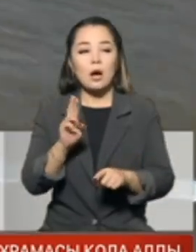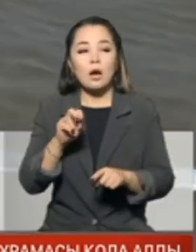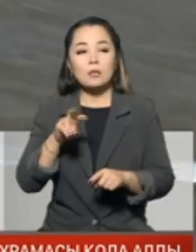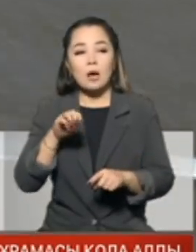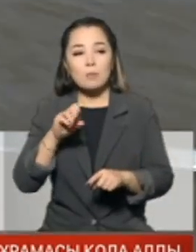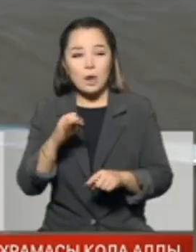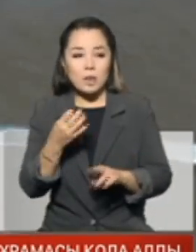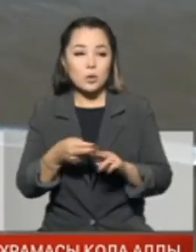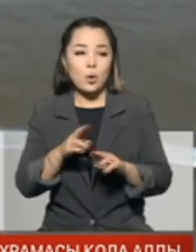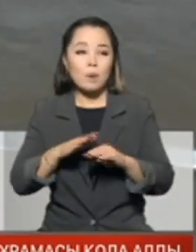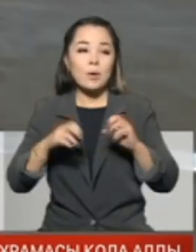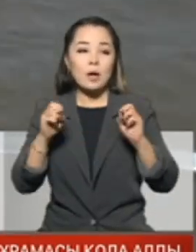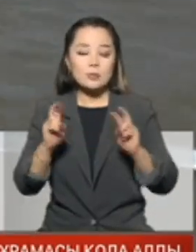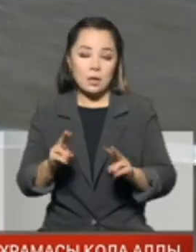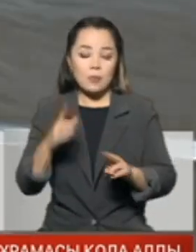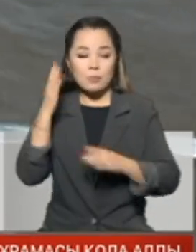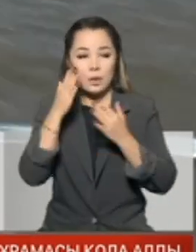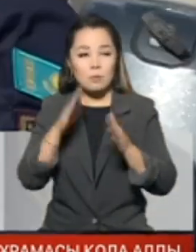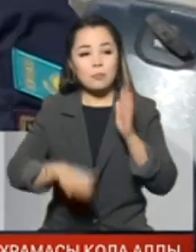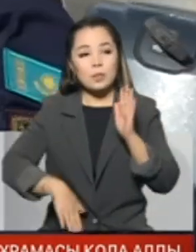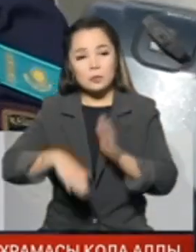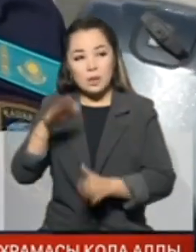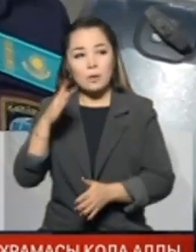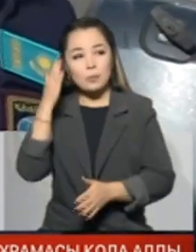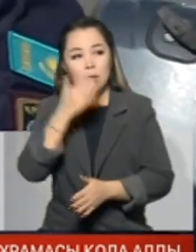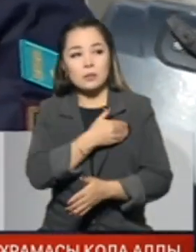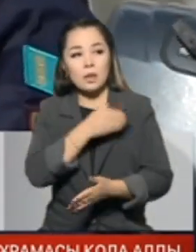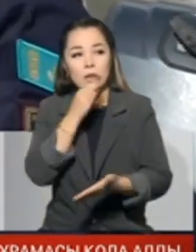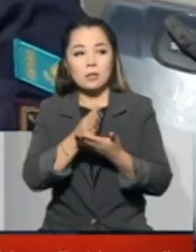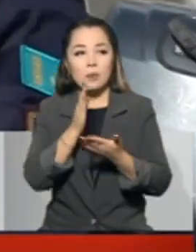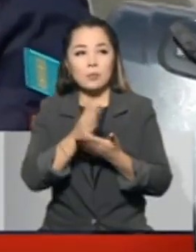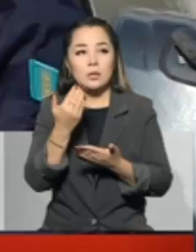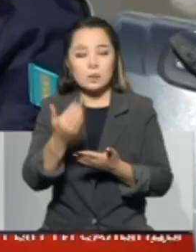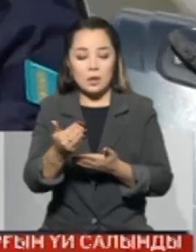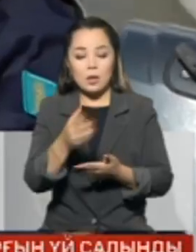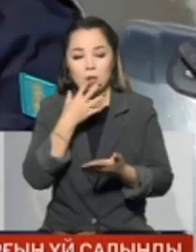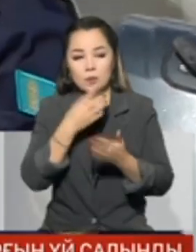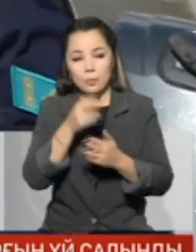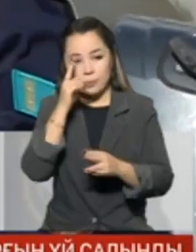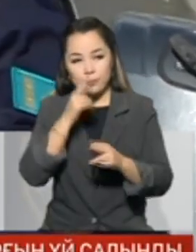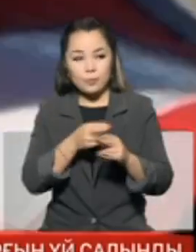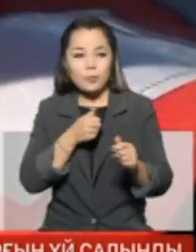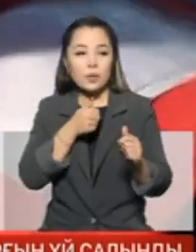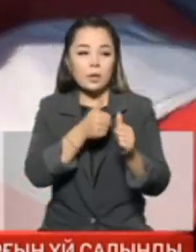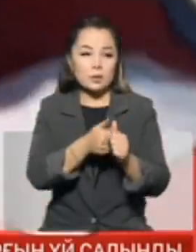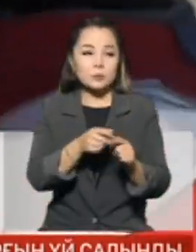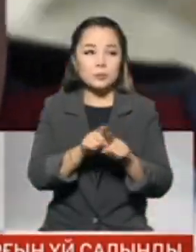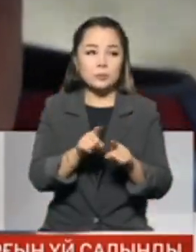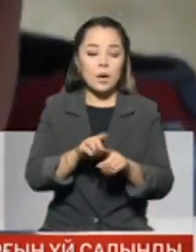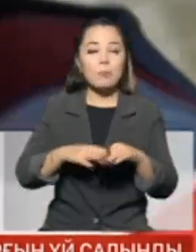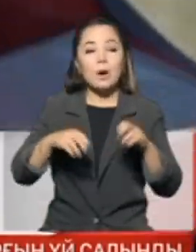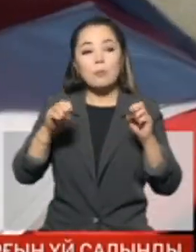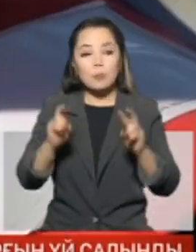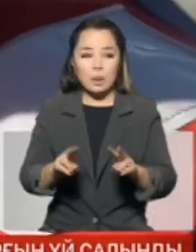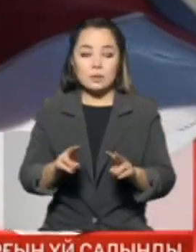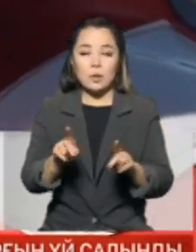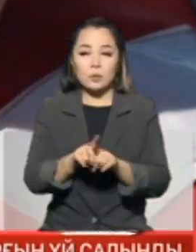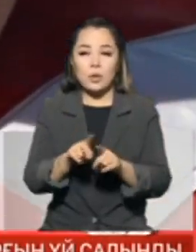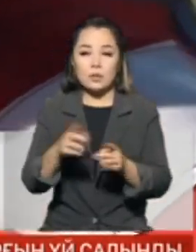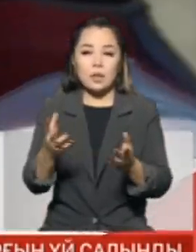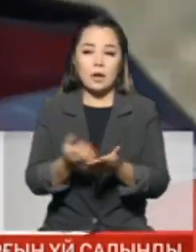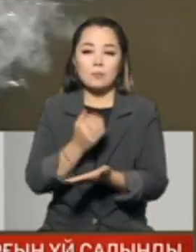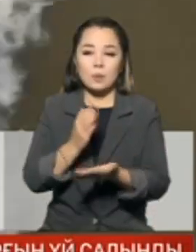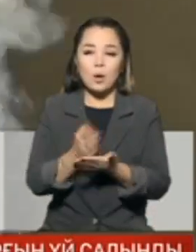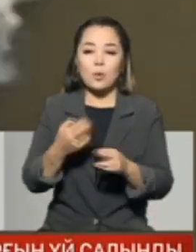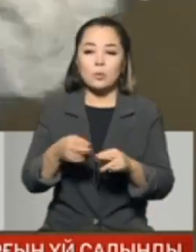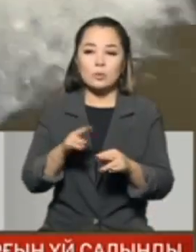Қалабаев. Оның бұл мамандыққа деген аңсары бала күнінен ауған. Аға буынның ізінен еріп, өкше басып келе жатқан ол мамандығын адаспай тауыпты.